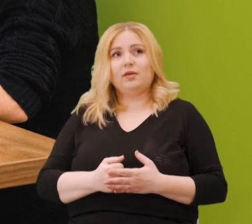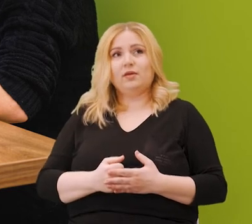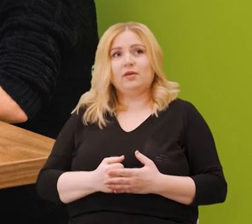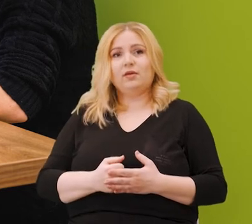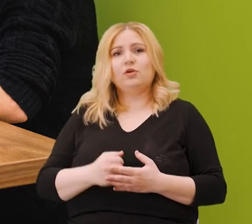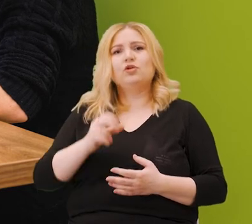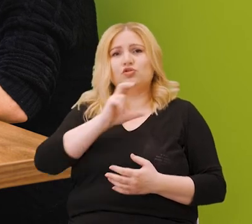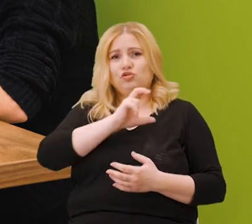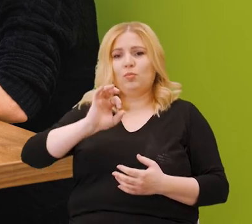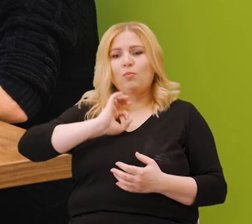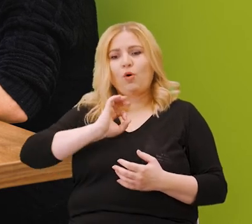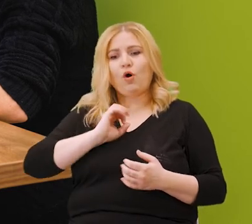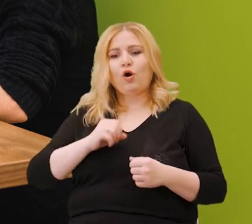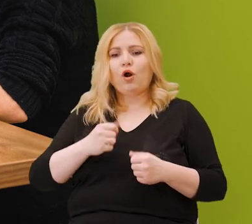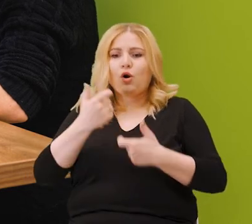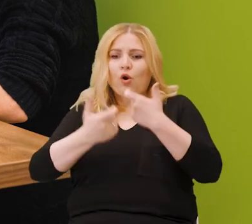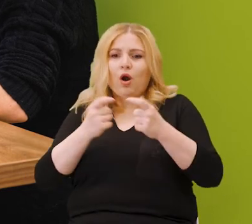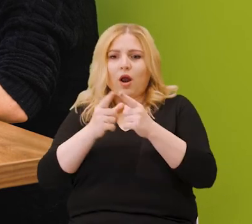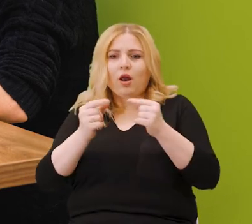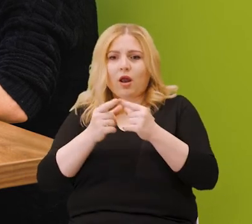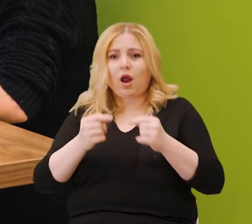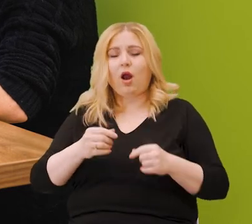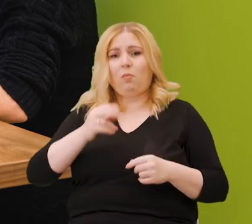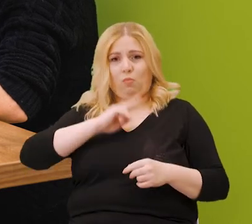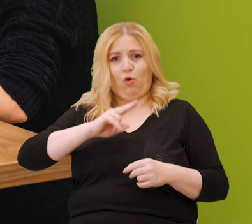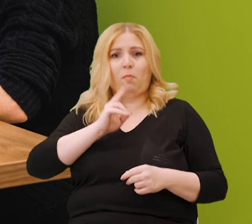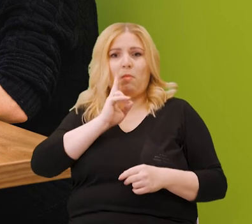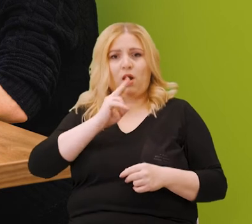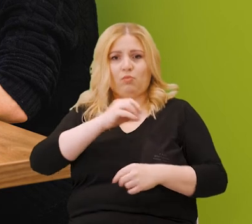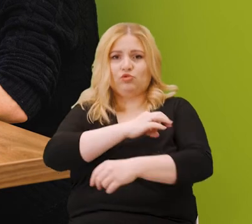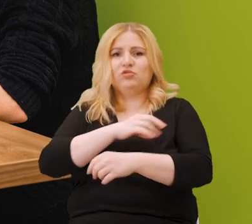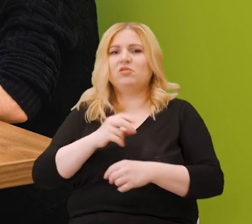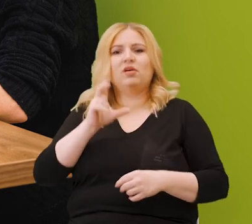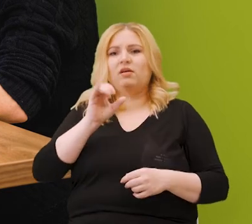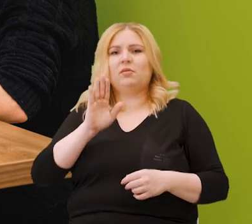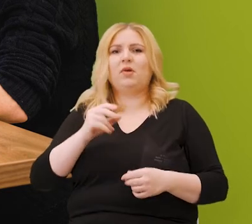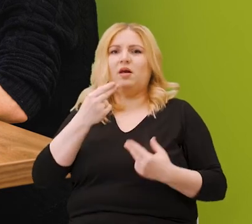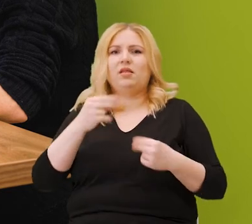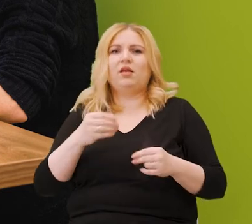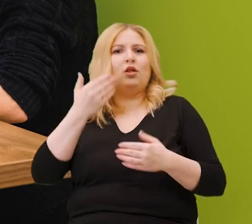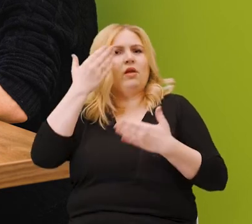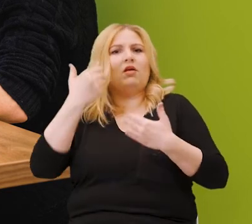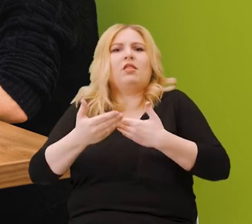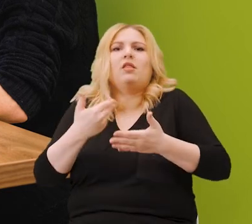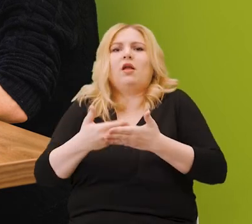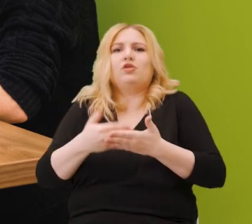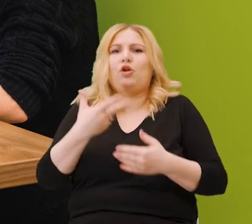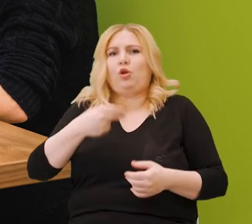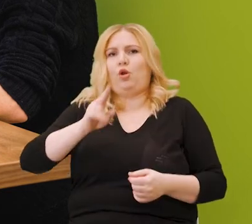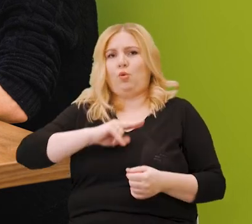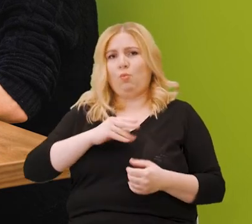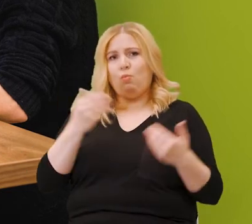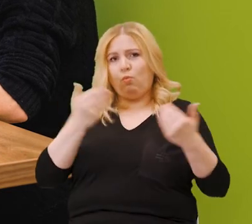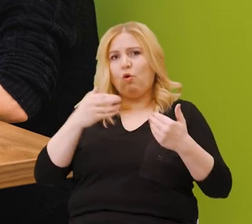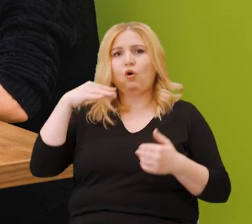stwierdził, że efekt jego uporczywej pracy twórczej nie znalazł uznania w oczach matki i ciotki. Zupełnie nie rozumiał